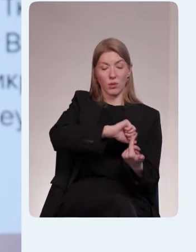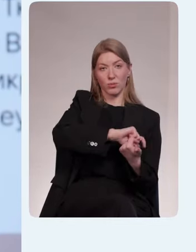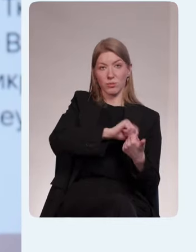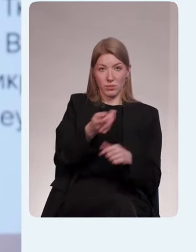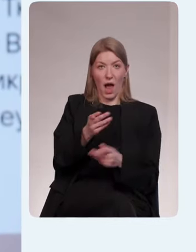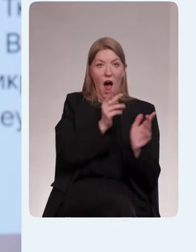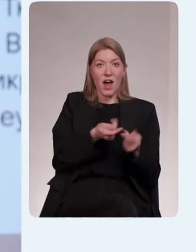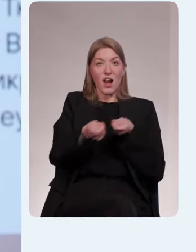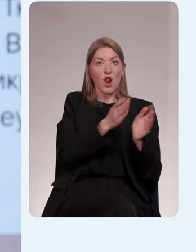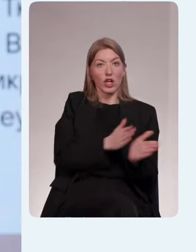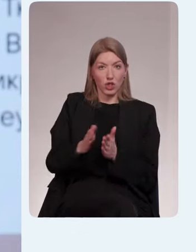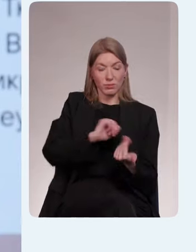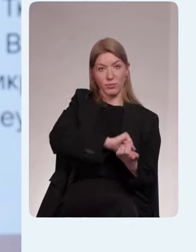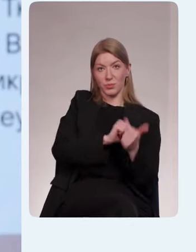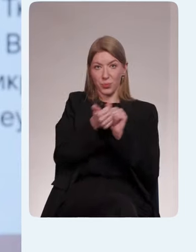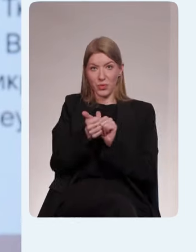Ну, или просто вырубить.